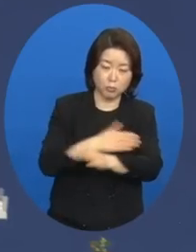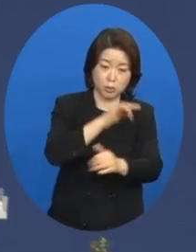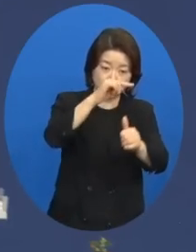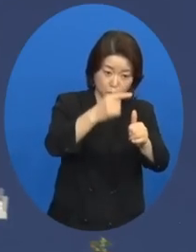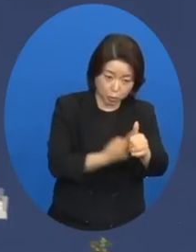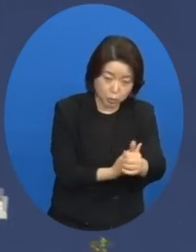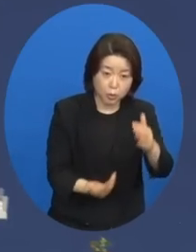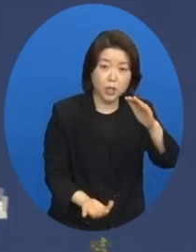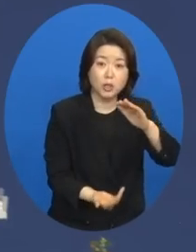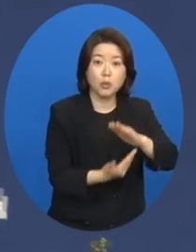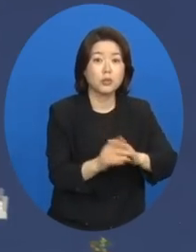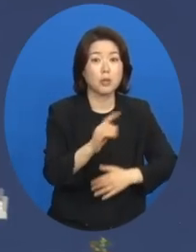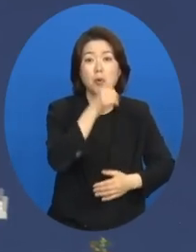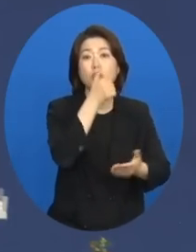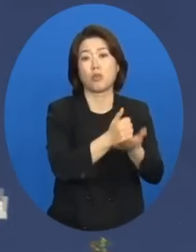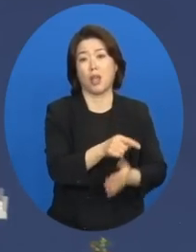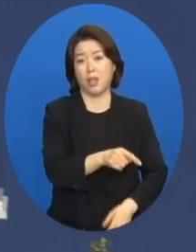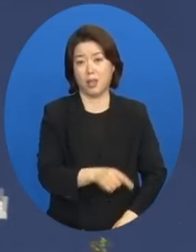죄야.